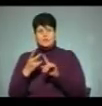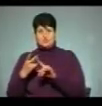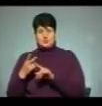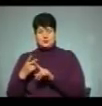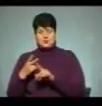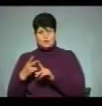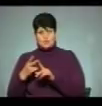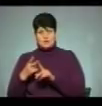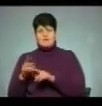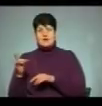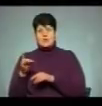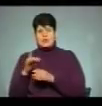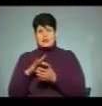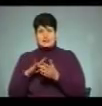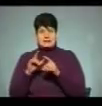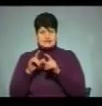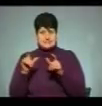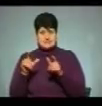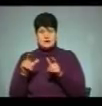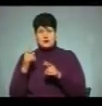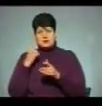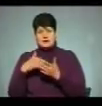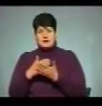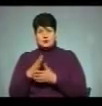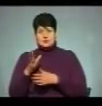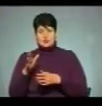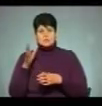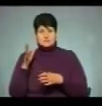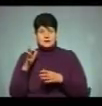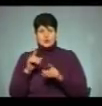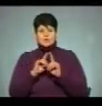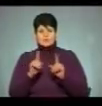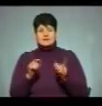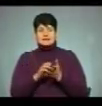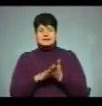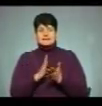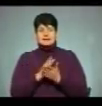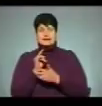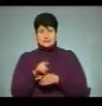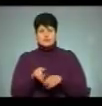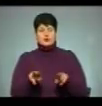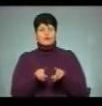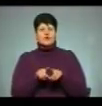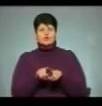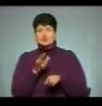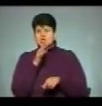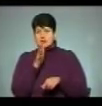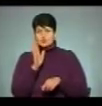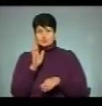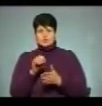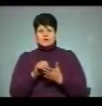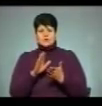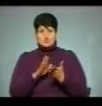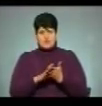вже в регіональному центрі оцінювання якості освіти. Особливістю реєстрації є те, що вони будуть одночасно реєструвати